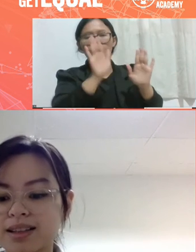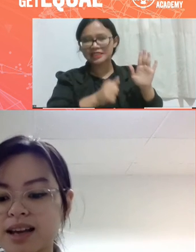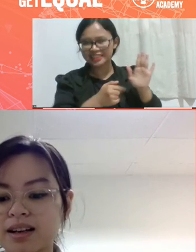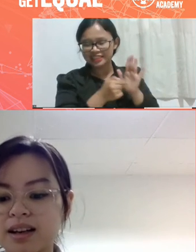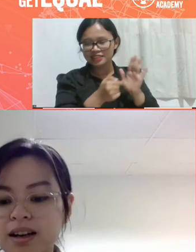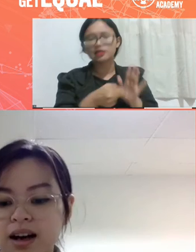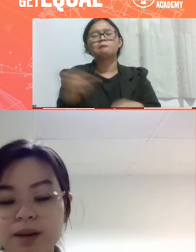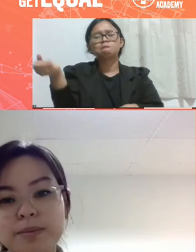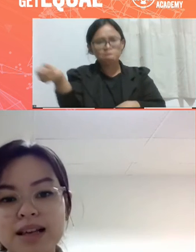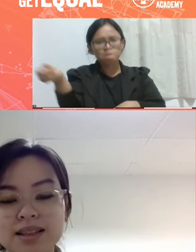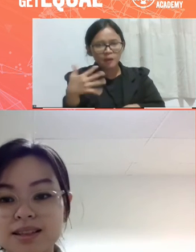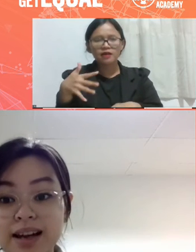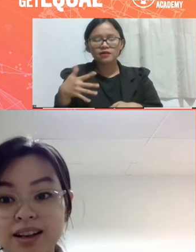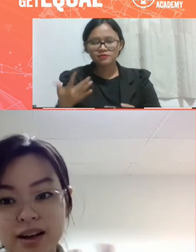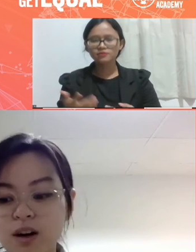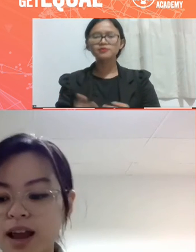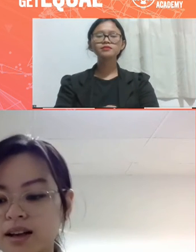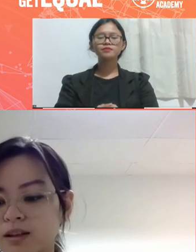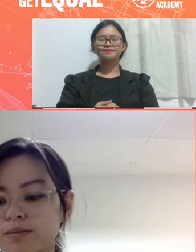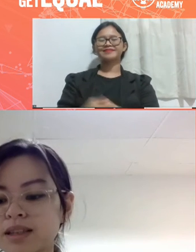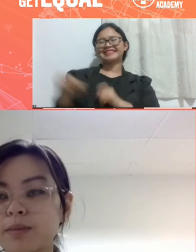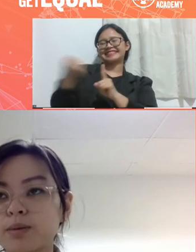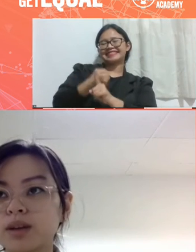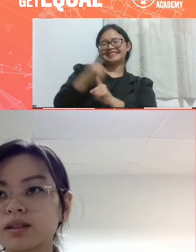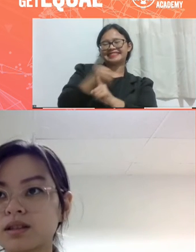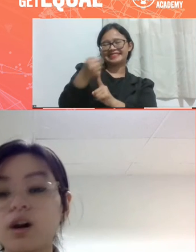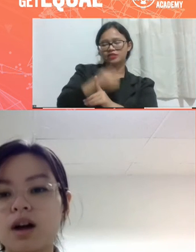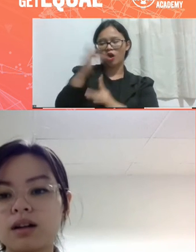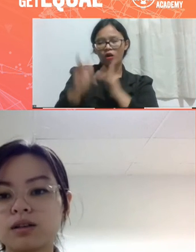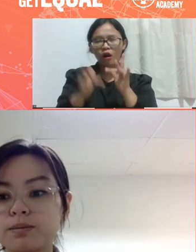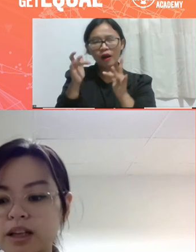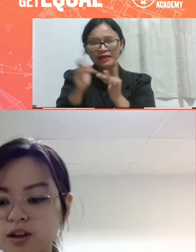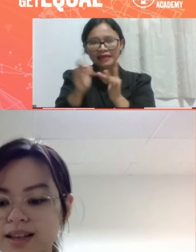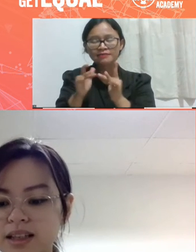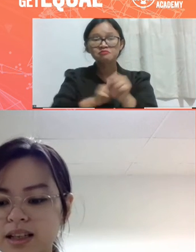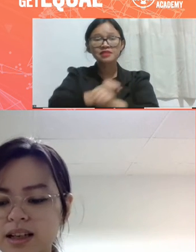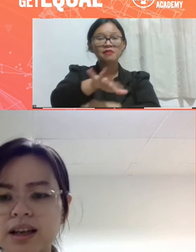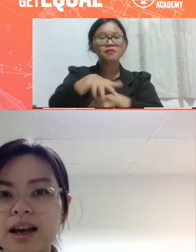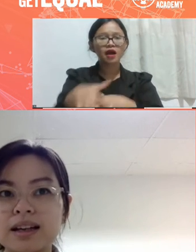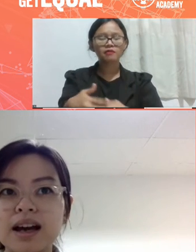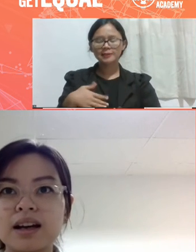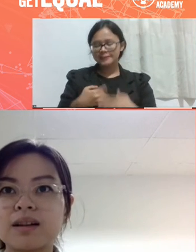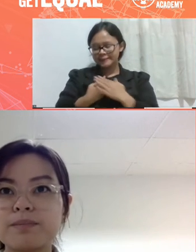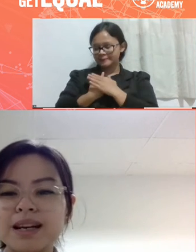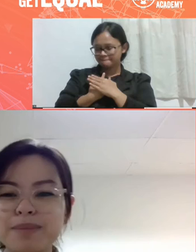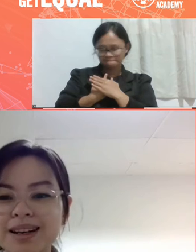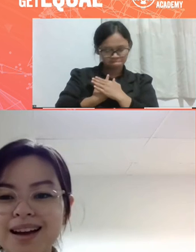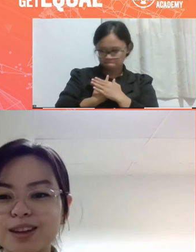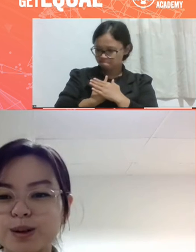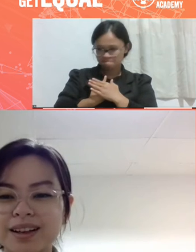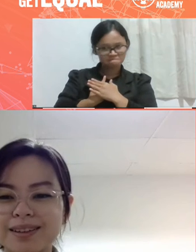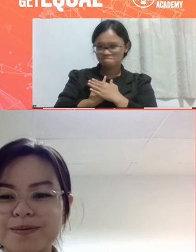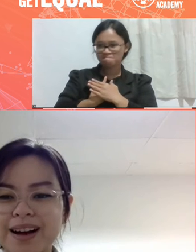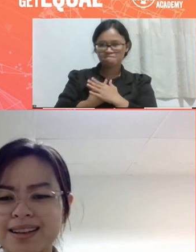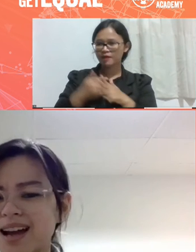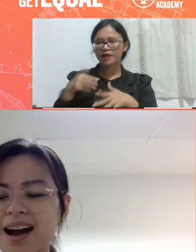bahwa kekerasan berbasis gender yang online itu bisa membuat seseorang untuk mengisolasi diri dan pindah-pindah